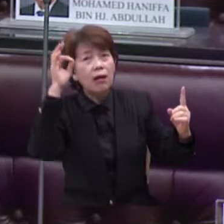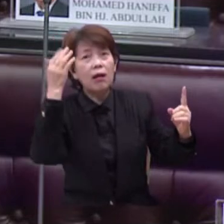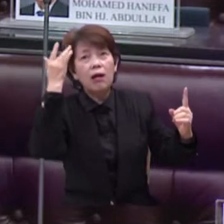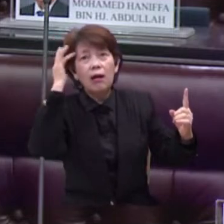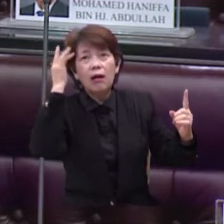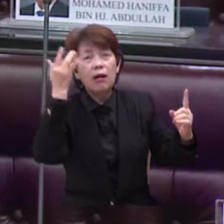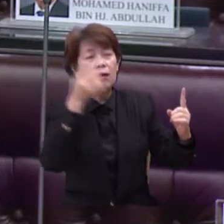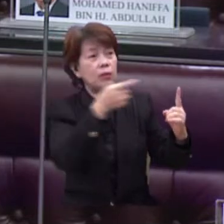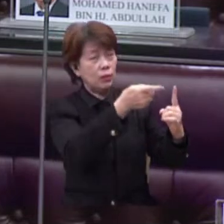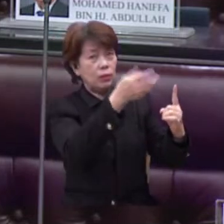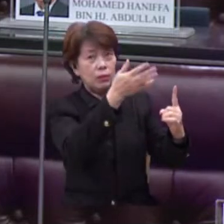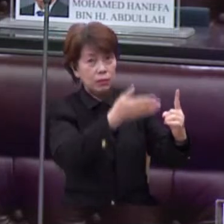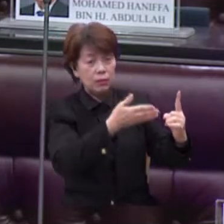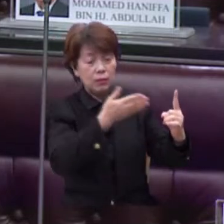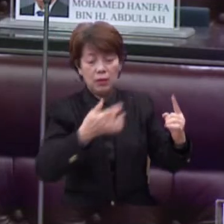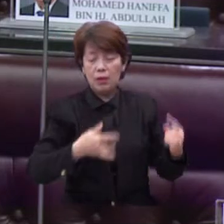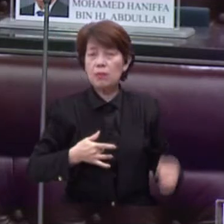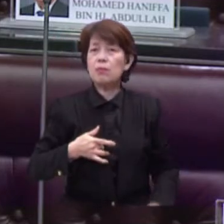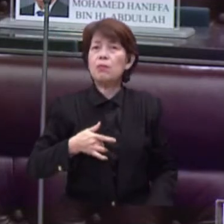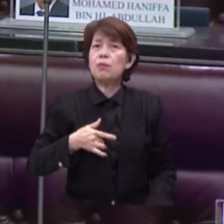sangat tidak menentukan